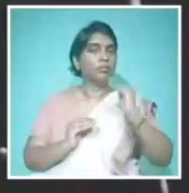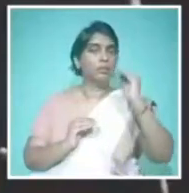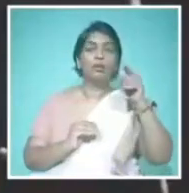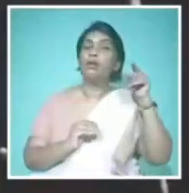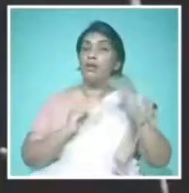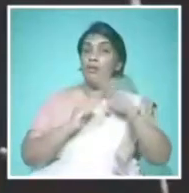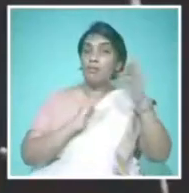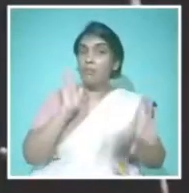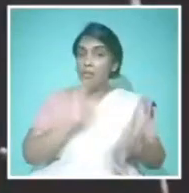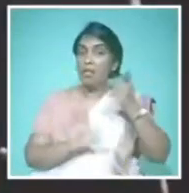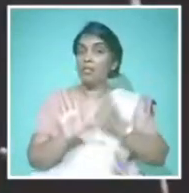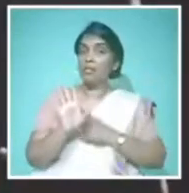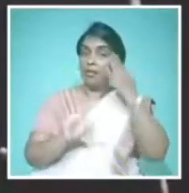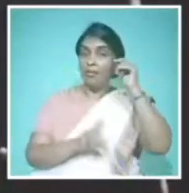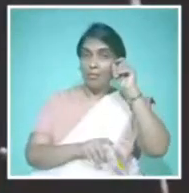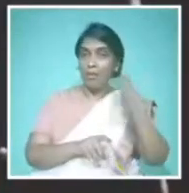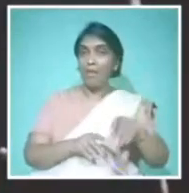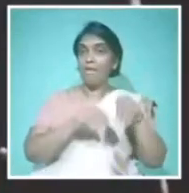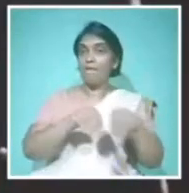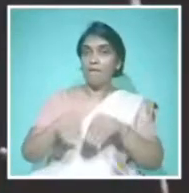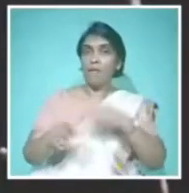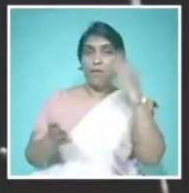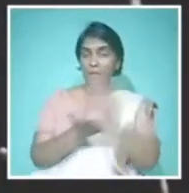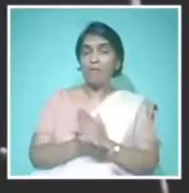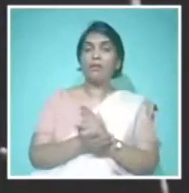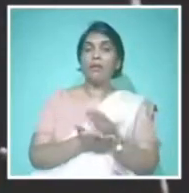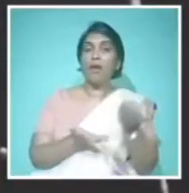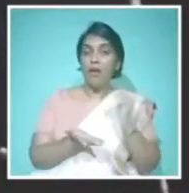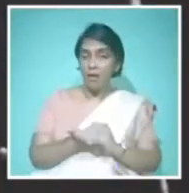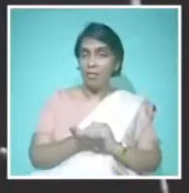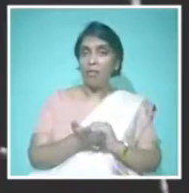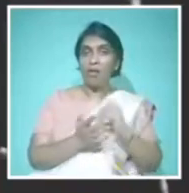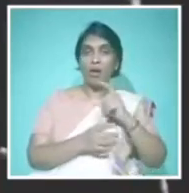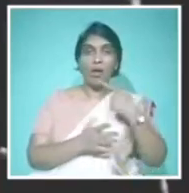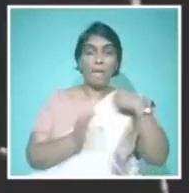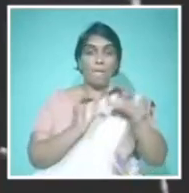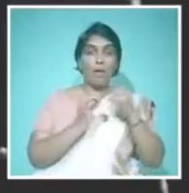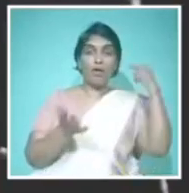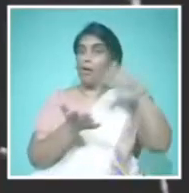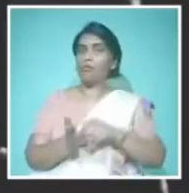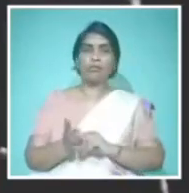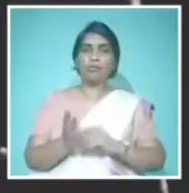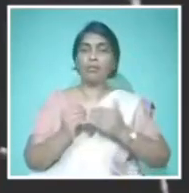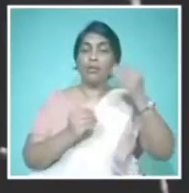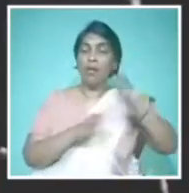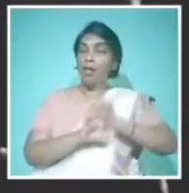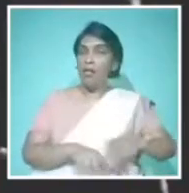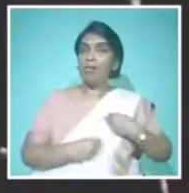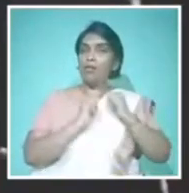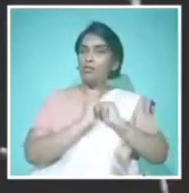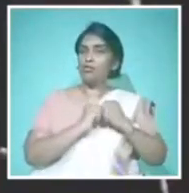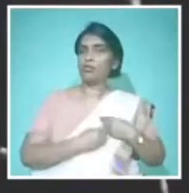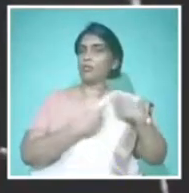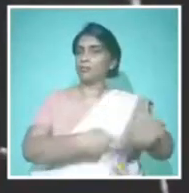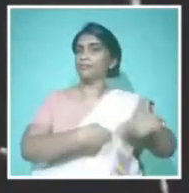eh gambim balagi tarun tarunyo, eh waga awan nawatar nawatar nawatar me Bangkok aganur atawenye, ina ko perampera ayat rakyat awasta